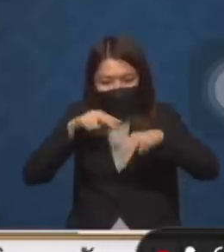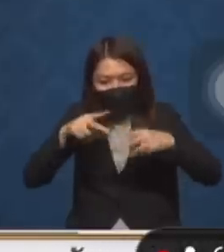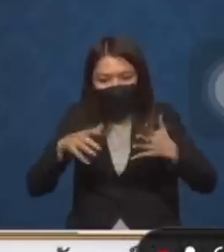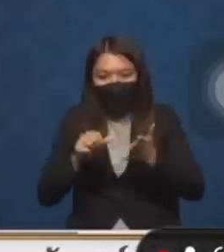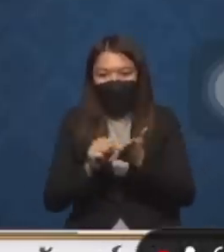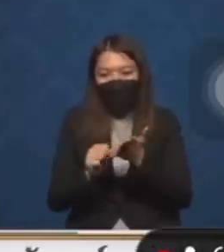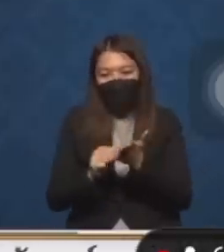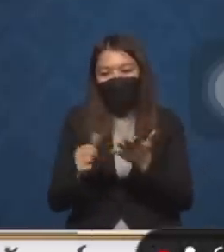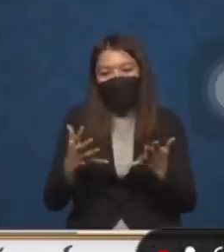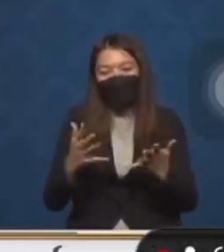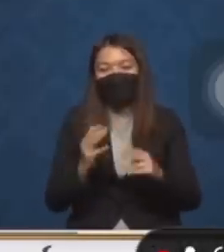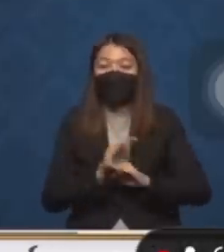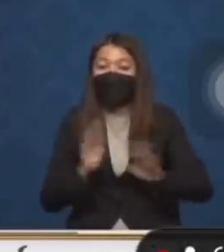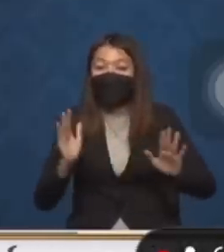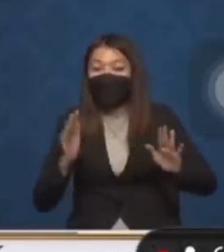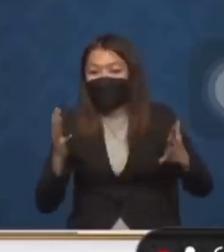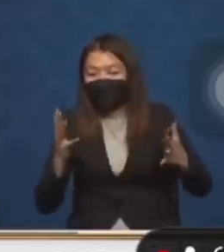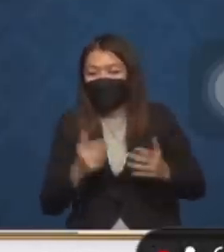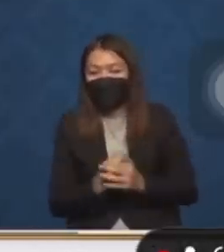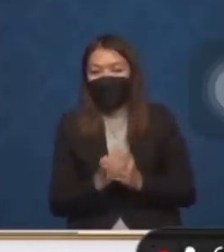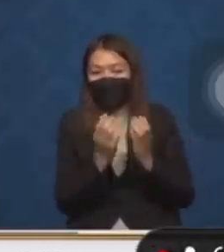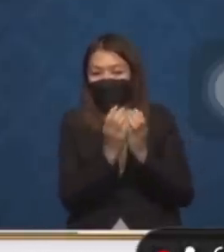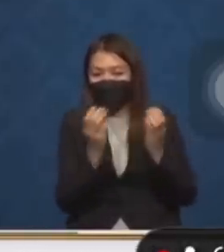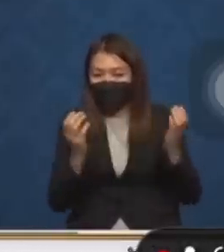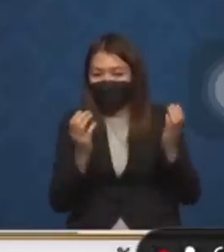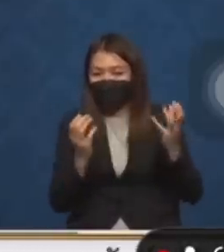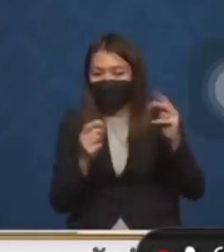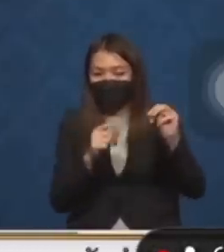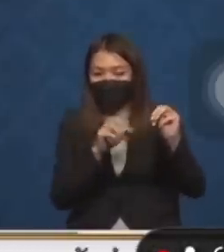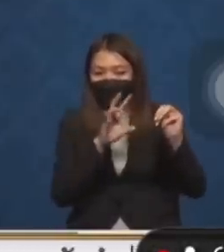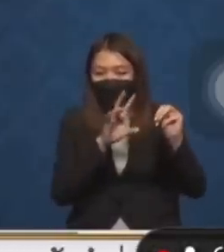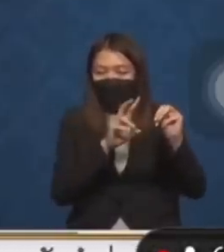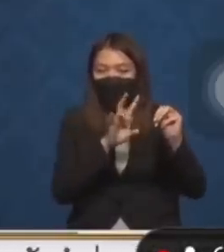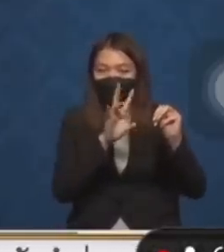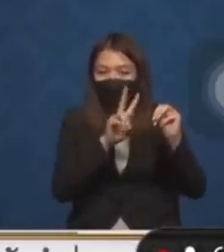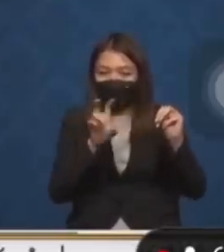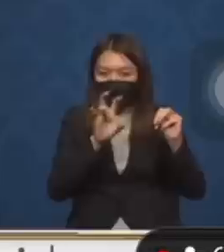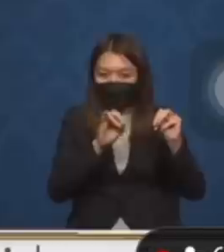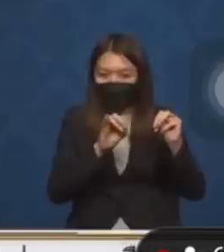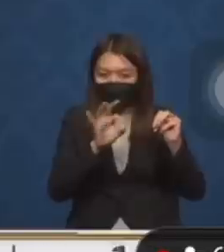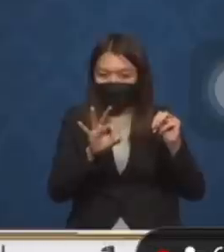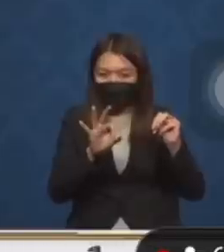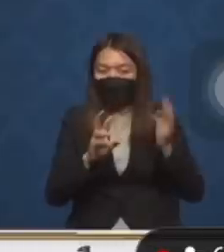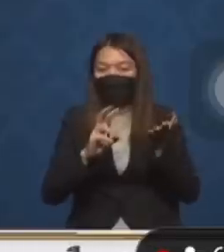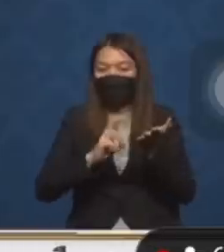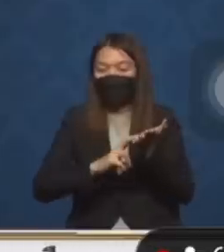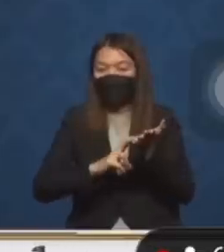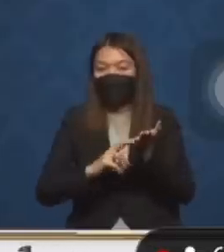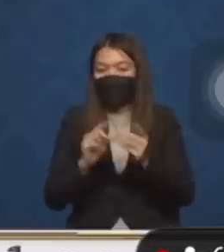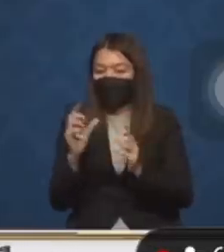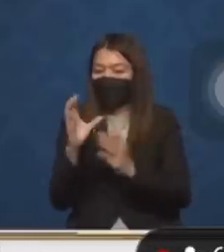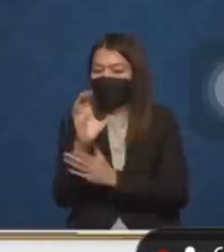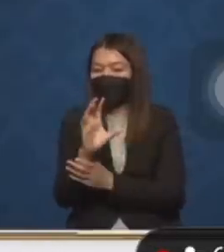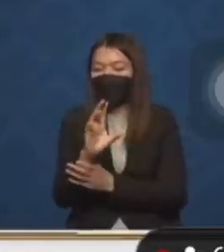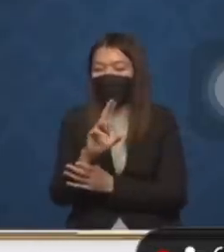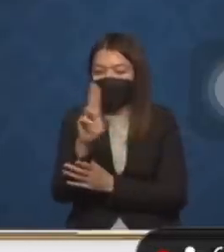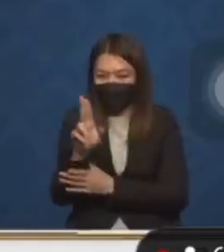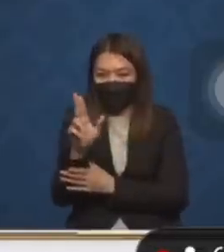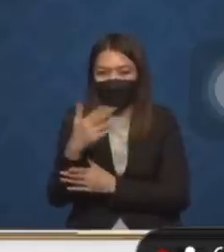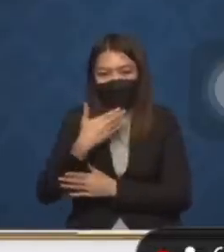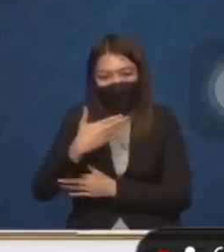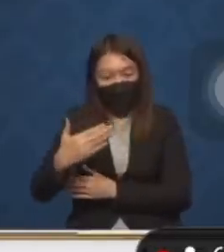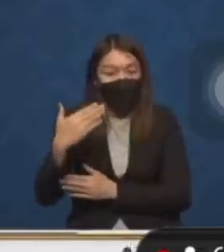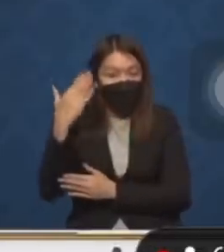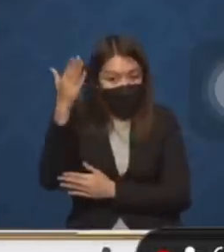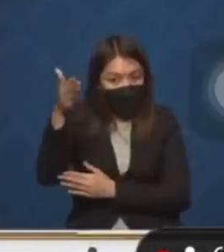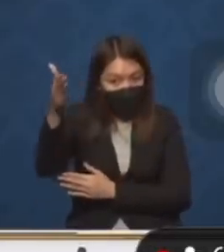แ้ไขหรไมยกเลิกรธมนูณมาตาสุท้าย 279 ก็จะรบรองให้มผบครับใช้ตลอดไปได้จนชวลั่วห